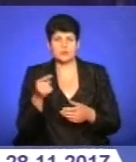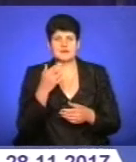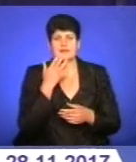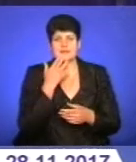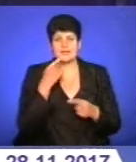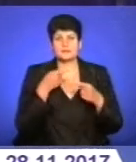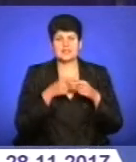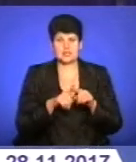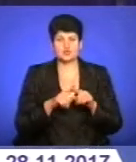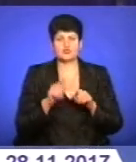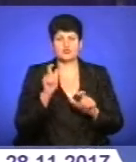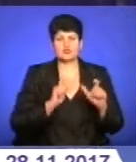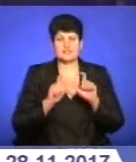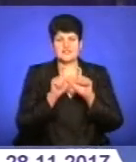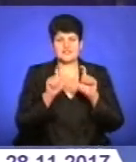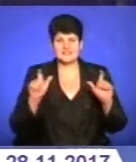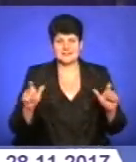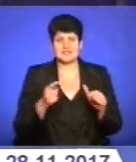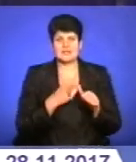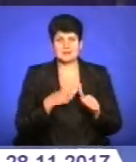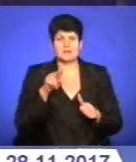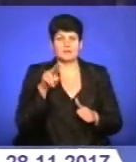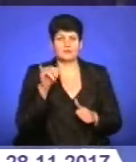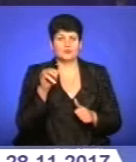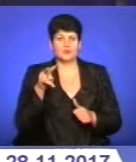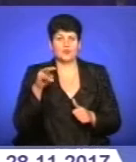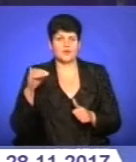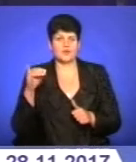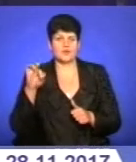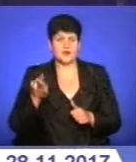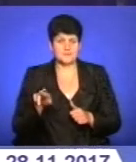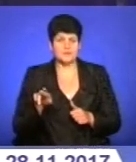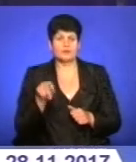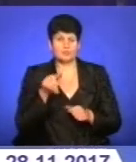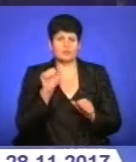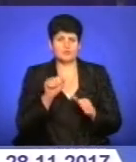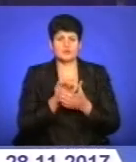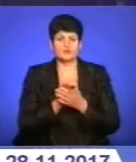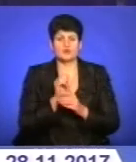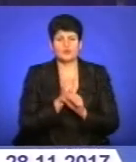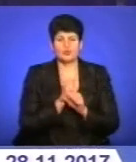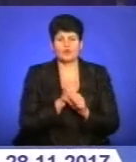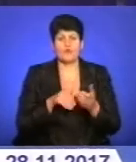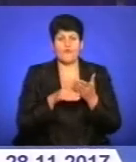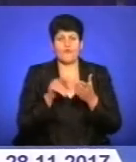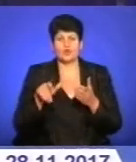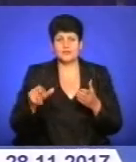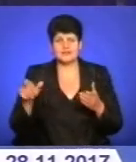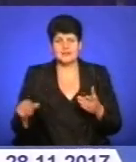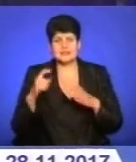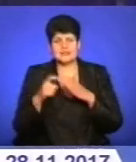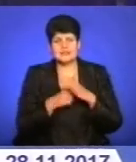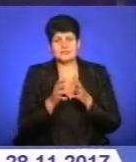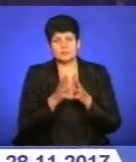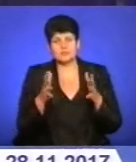національному технічному університеті імені Івана Полюя. Тут можна ознайомитися з роботою волонтерів та дізнатися більше про події, які відбуваються на